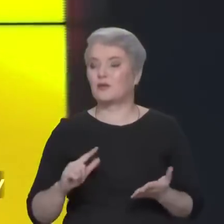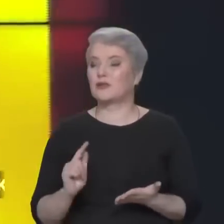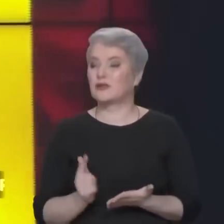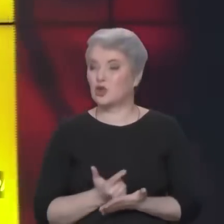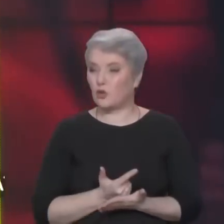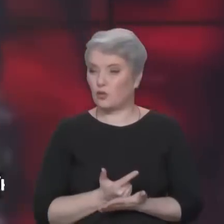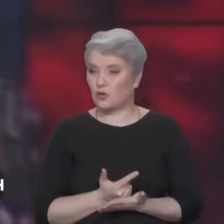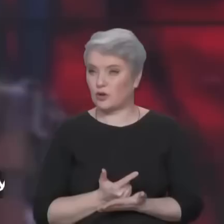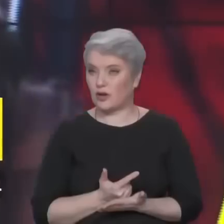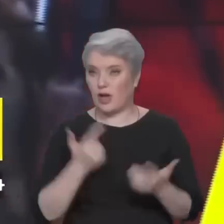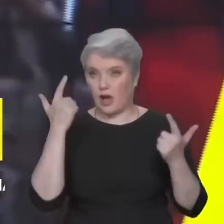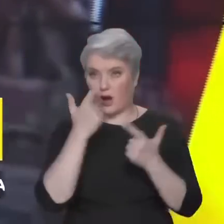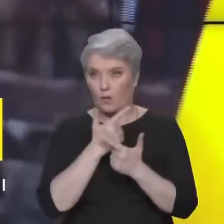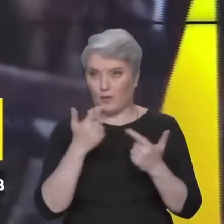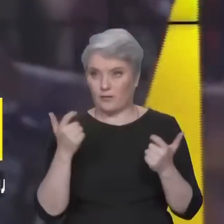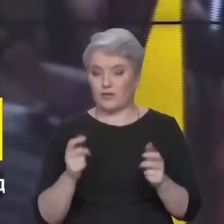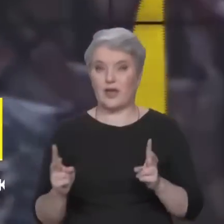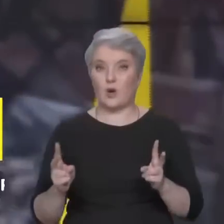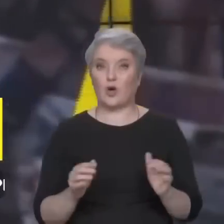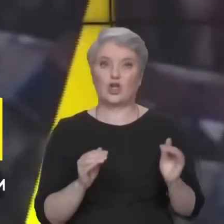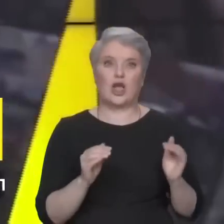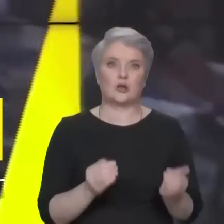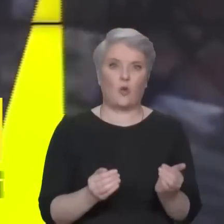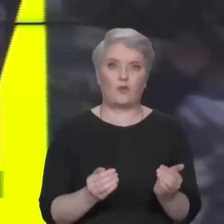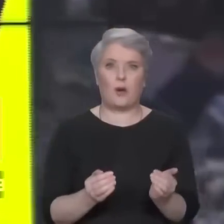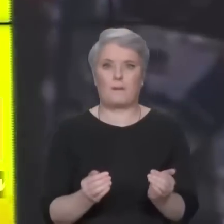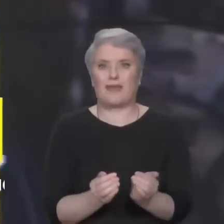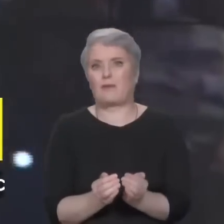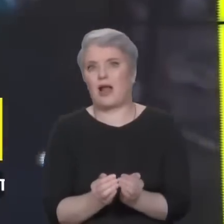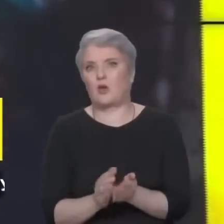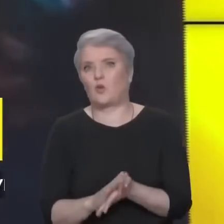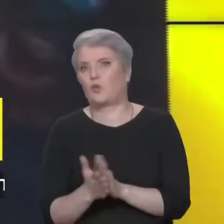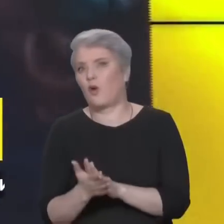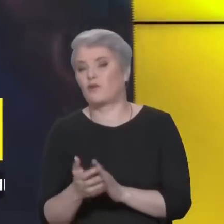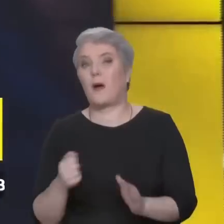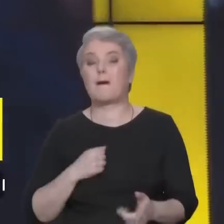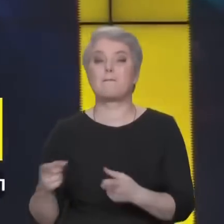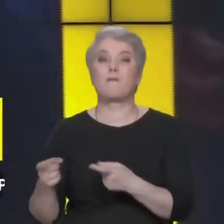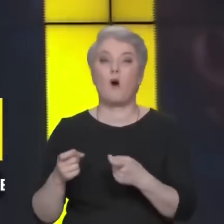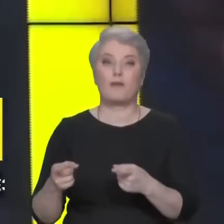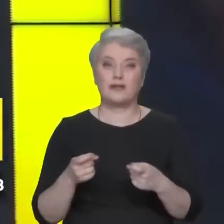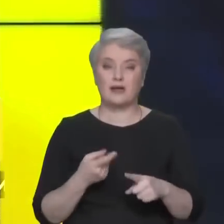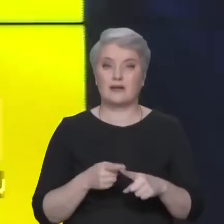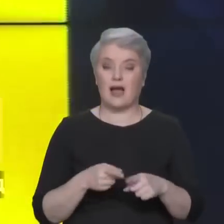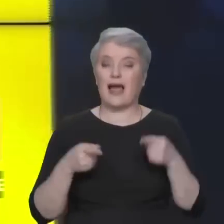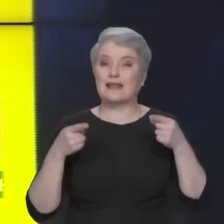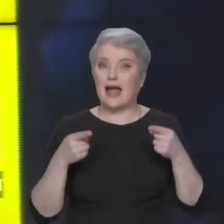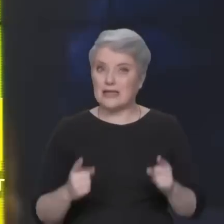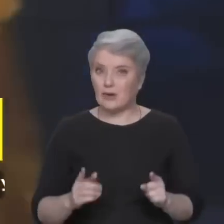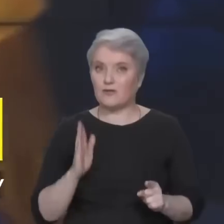ж таки, об'являти якусь часткову, мінімальну, там, умовну мобілізацію, яка насправді